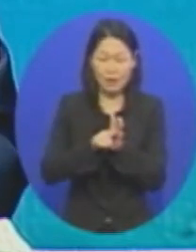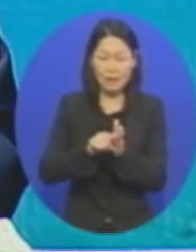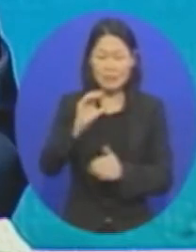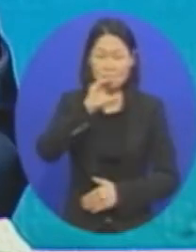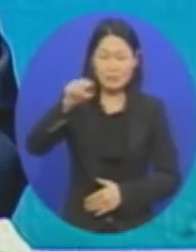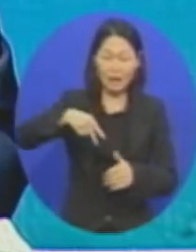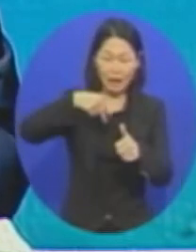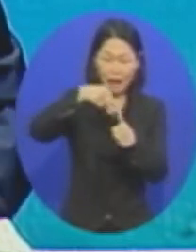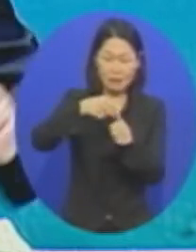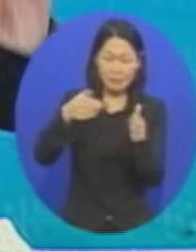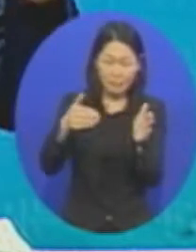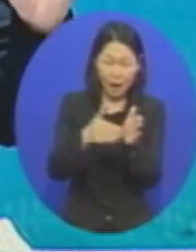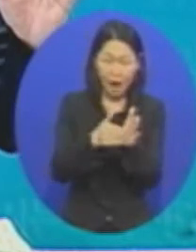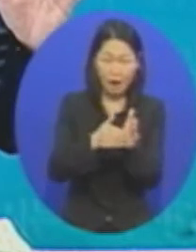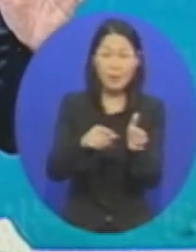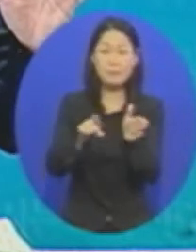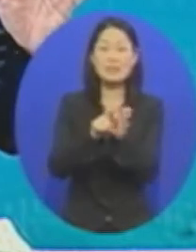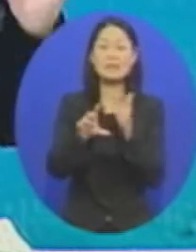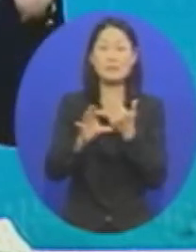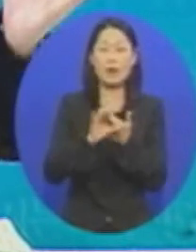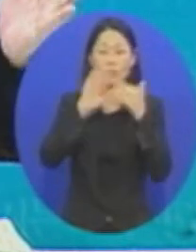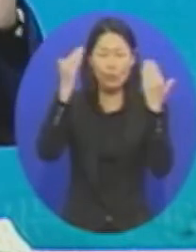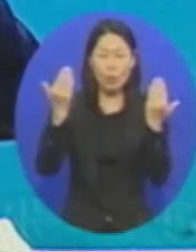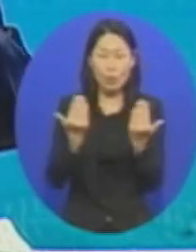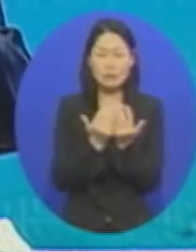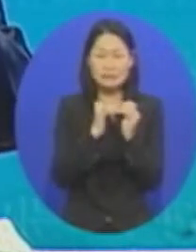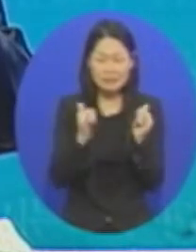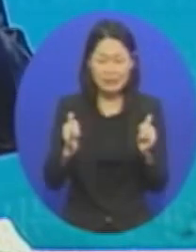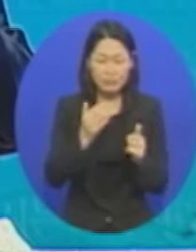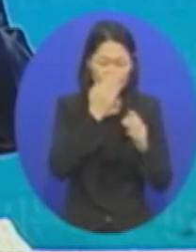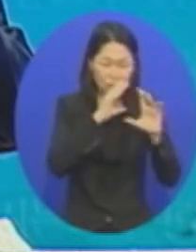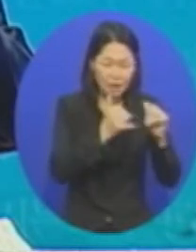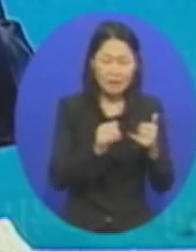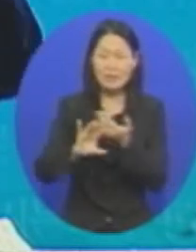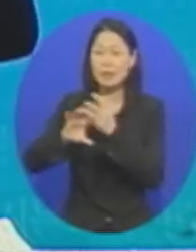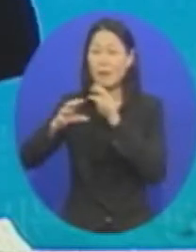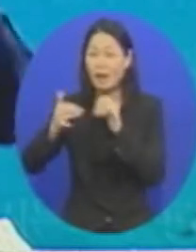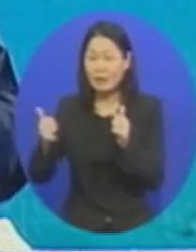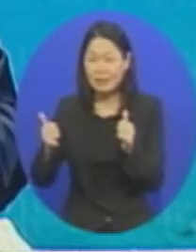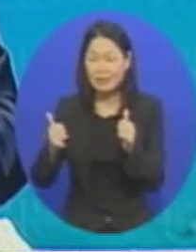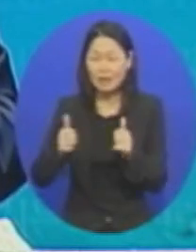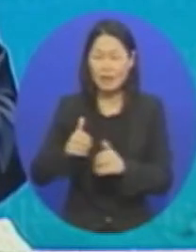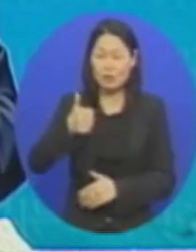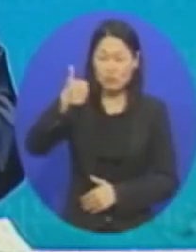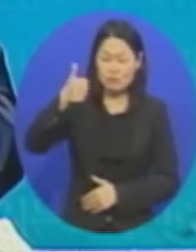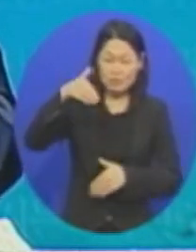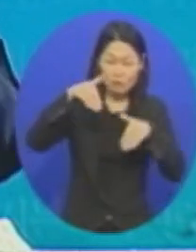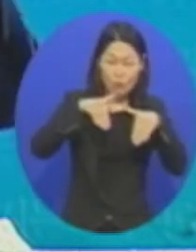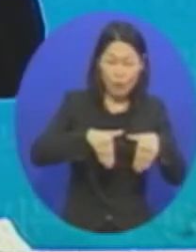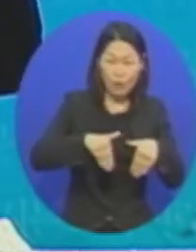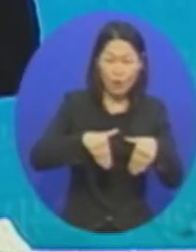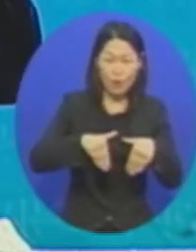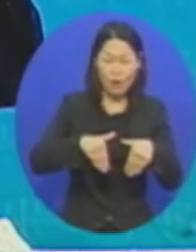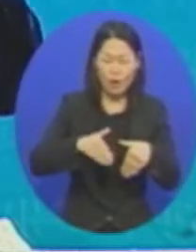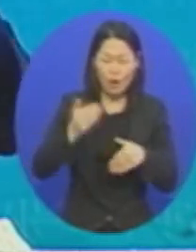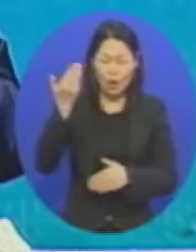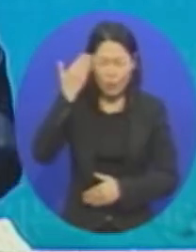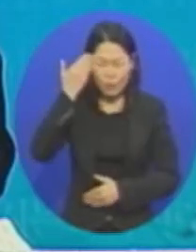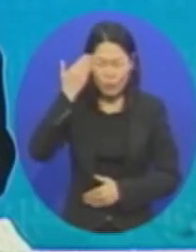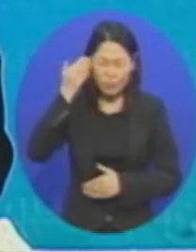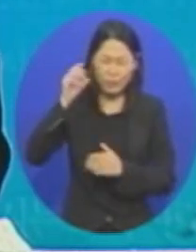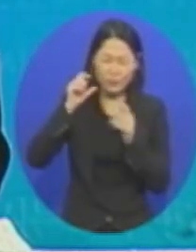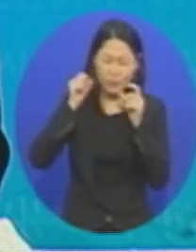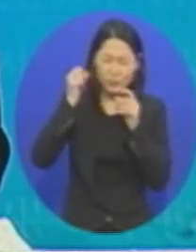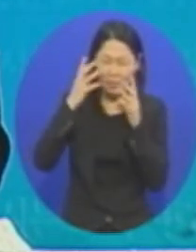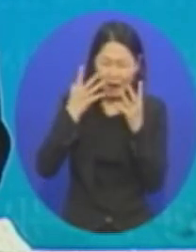하면 모든 사람이 유대인이나 이방인 이나 주인이나 조민아 공부 많이 한 사람이라 공부